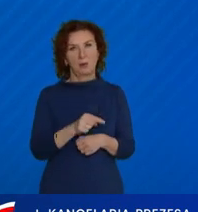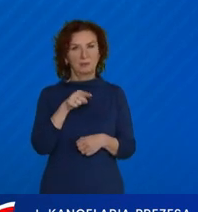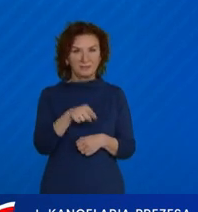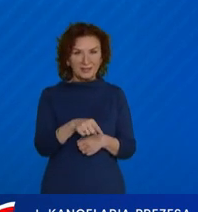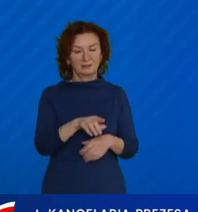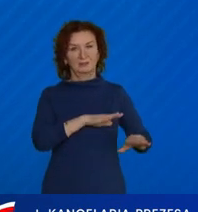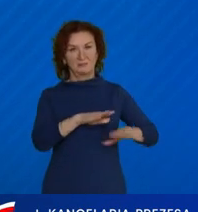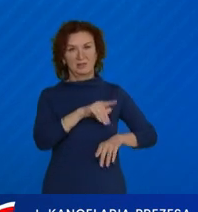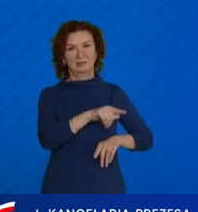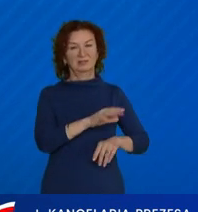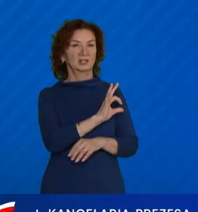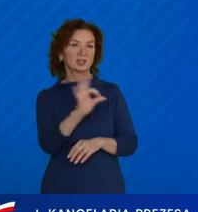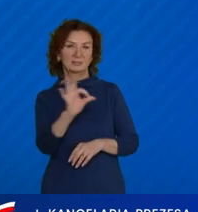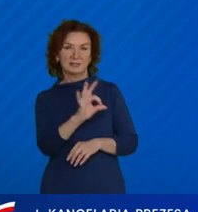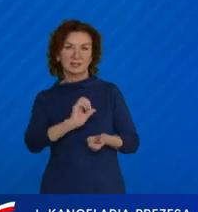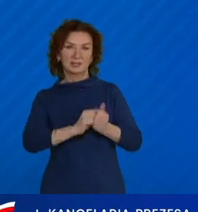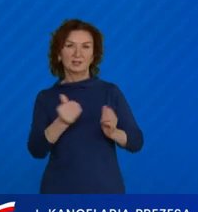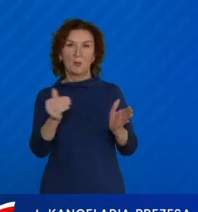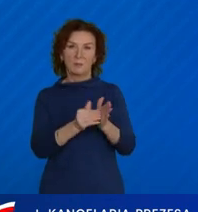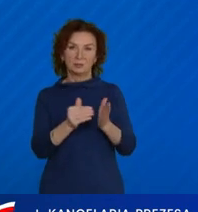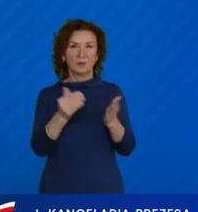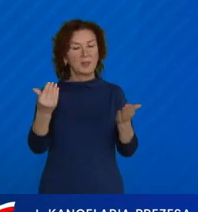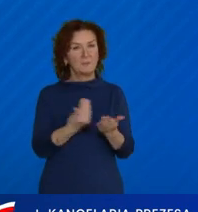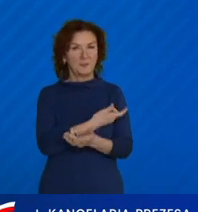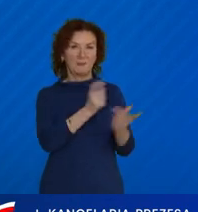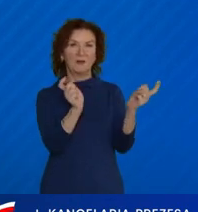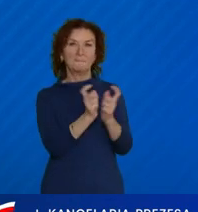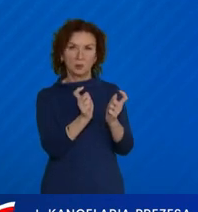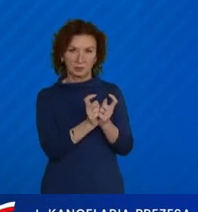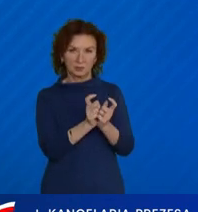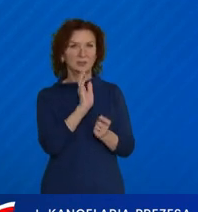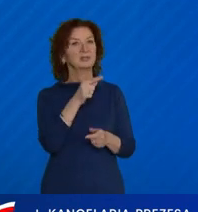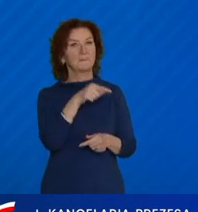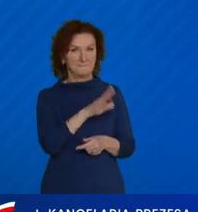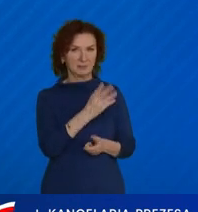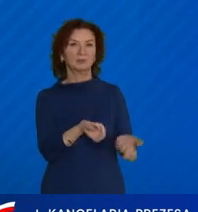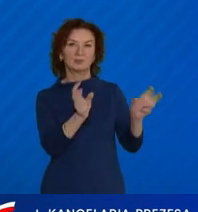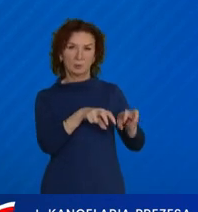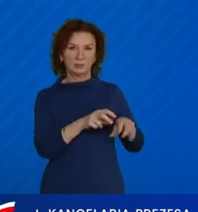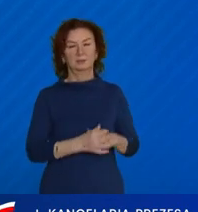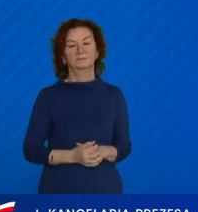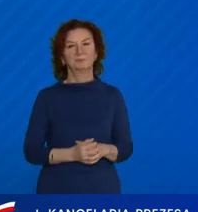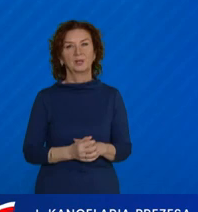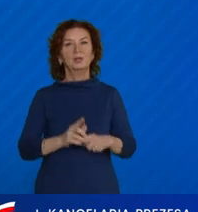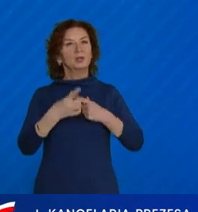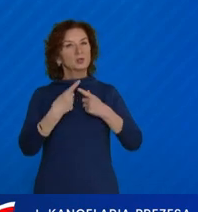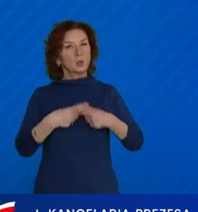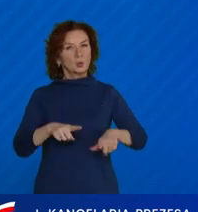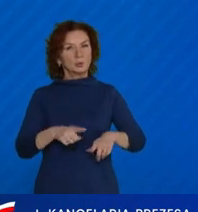szczególnie są potrzebne nowe punkty i tam na pewno takie punkty będą tworzone. Więc